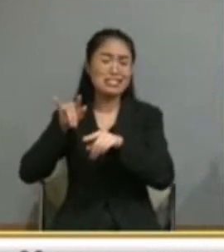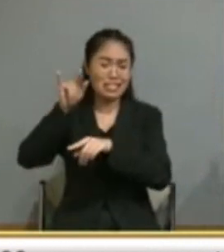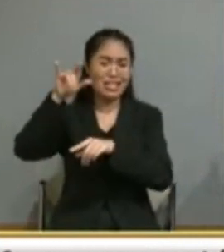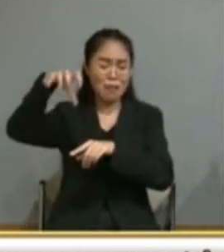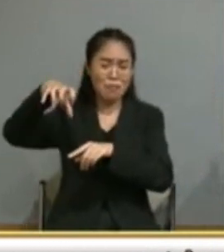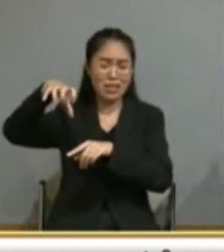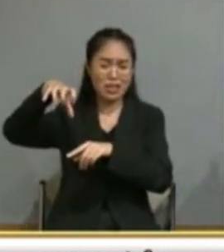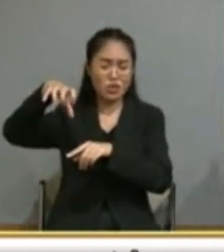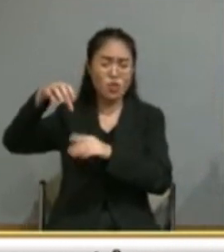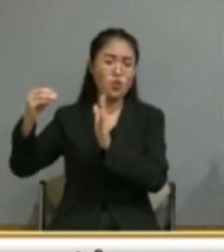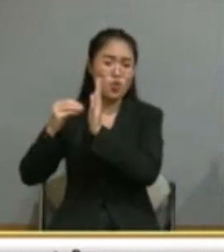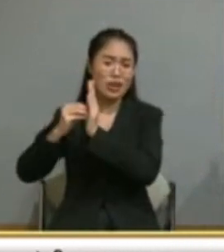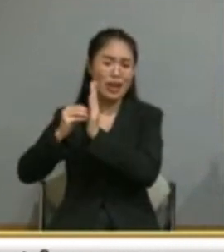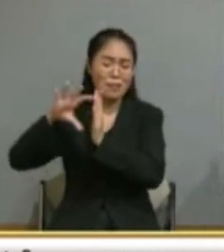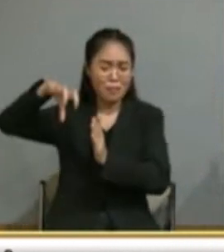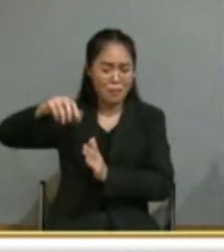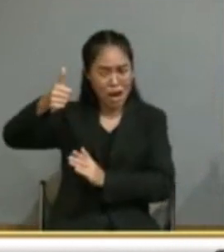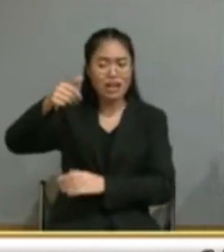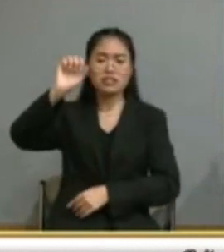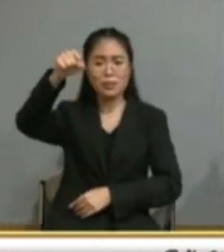หรอวาเทากับเชีงรายไ